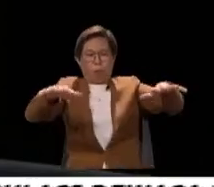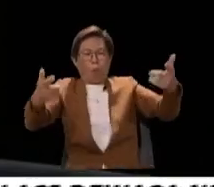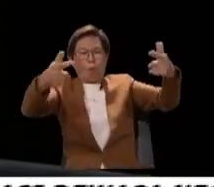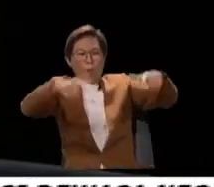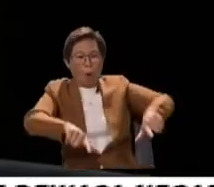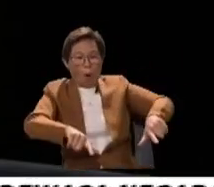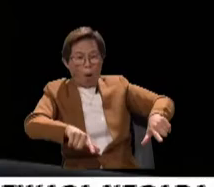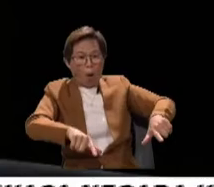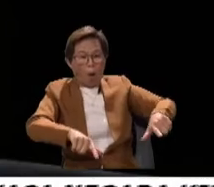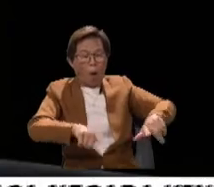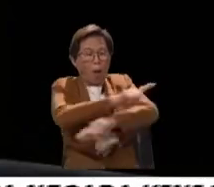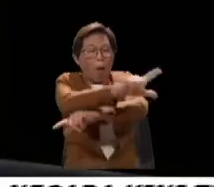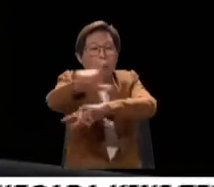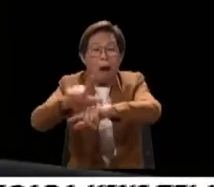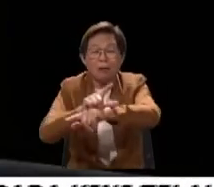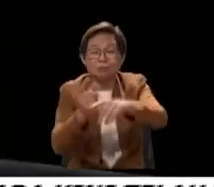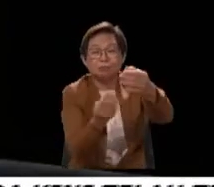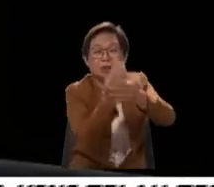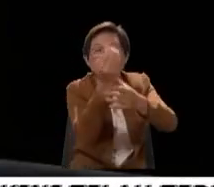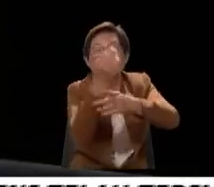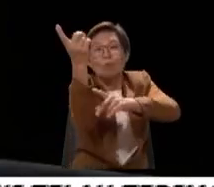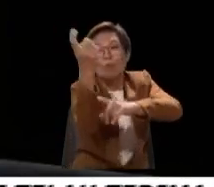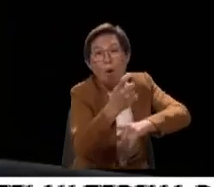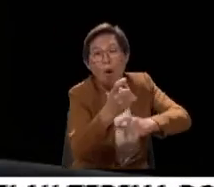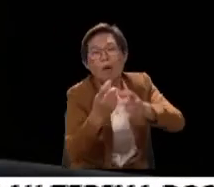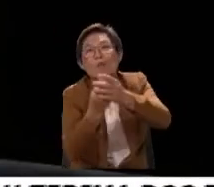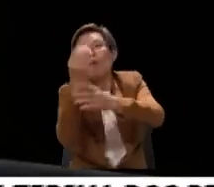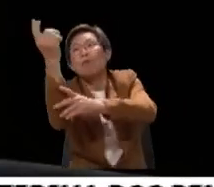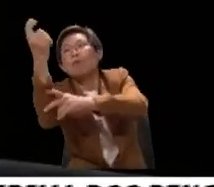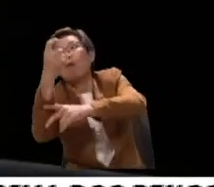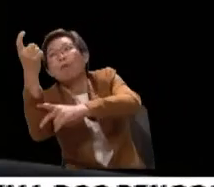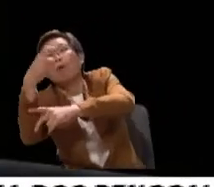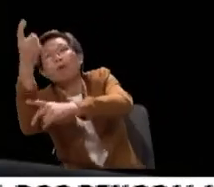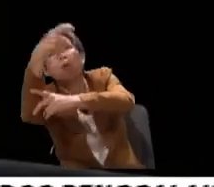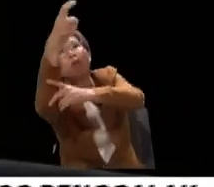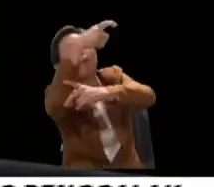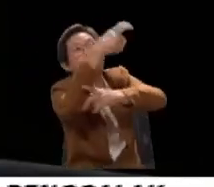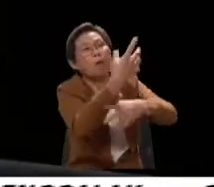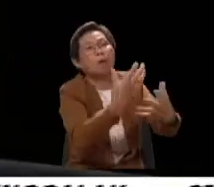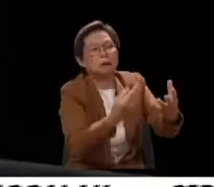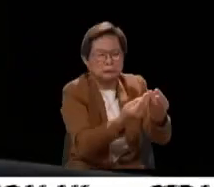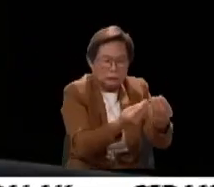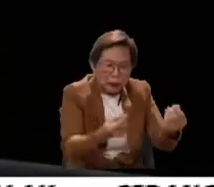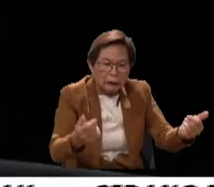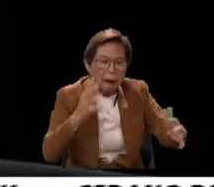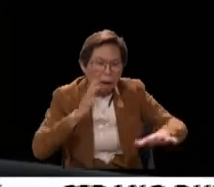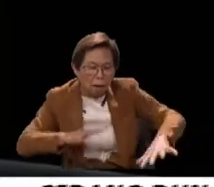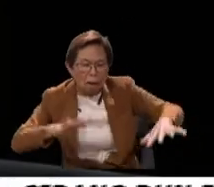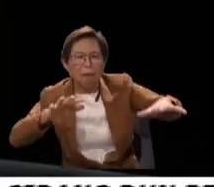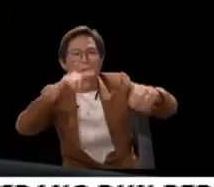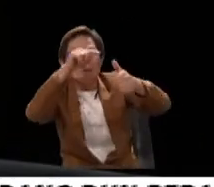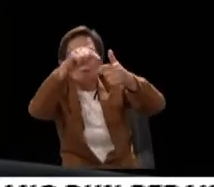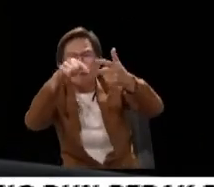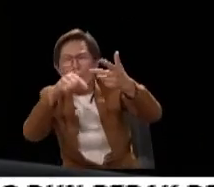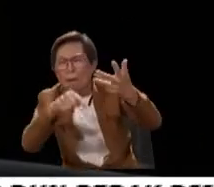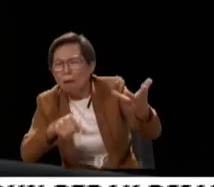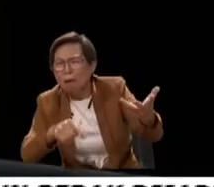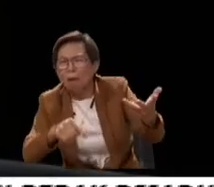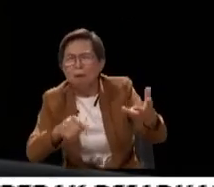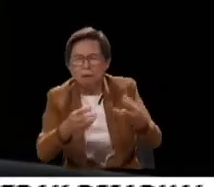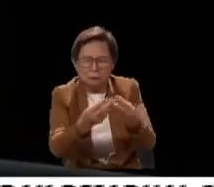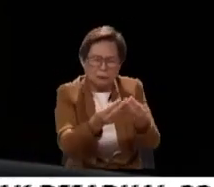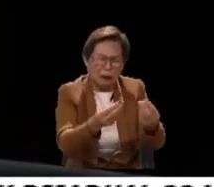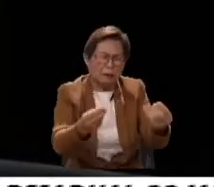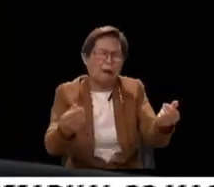kawasan-kawasan tanaman mereka ataupun ladang-ladang mereka Jadi tanah dan air dan sebagainya tu keadaan